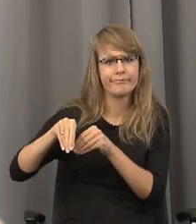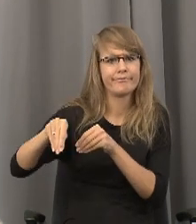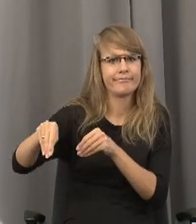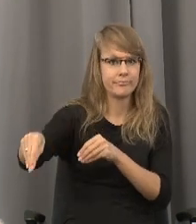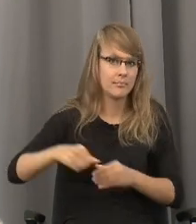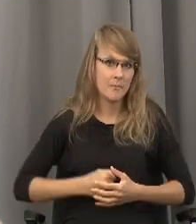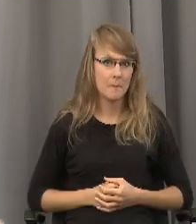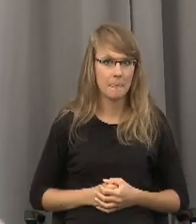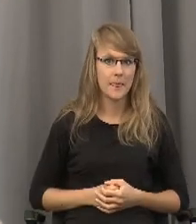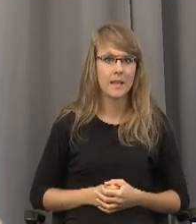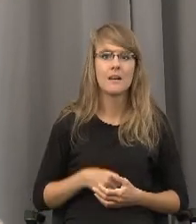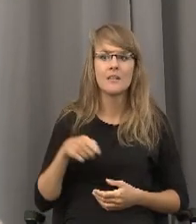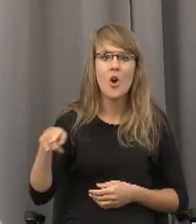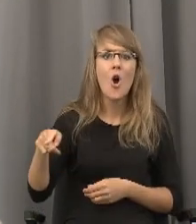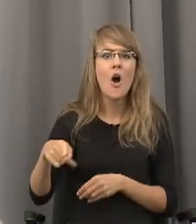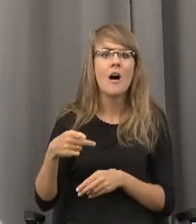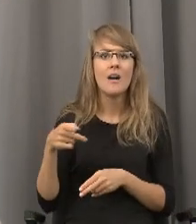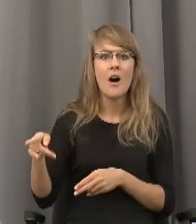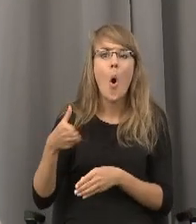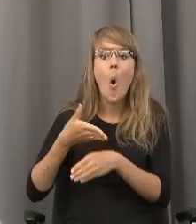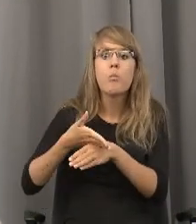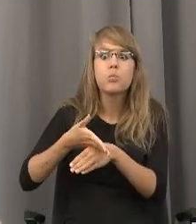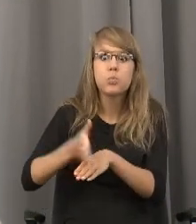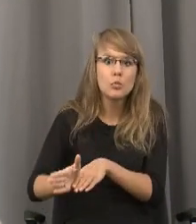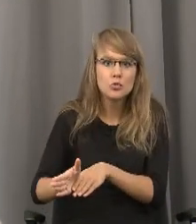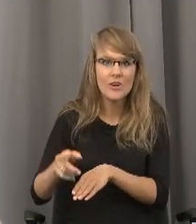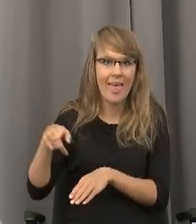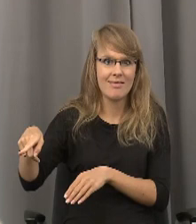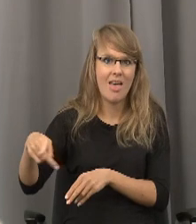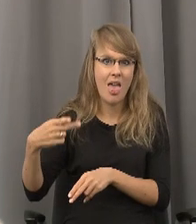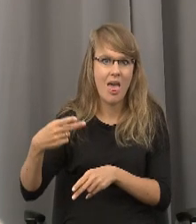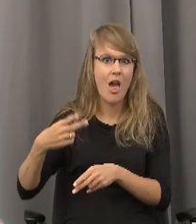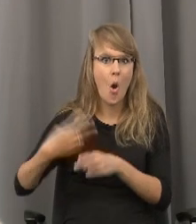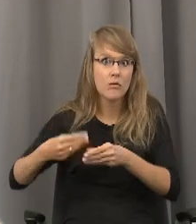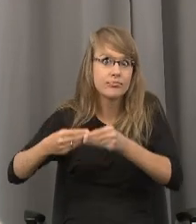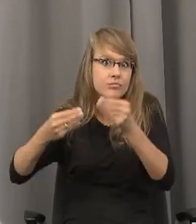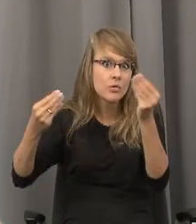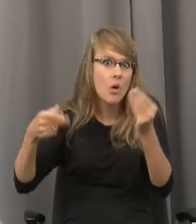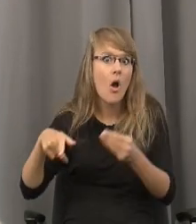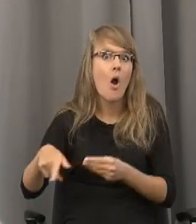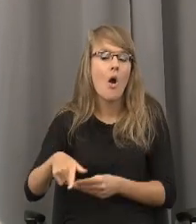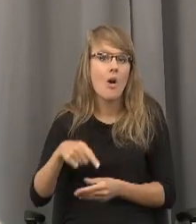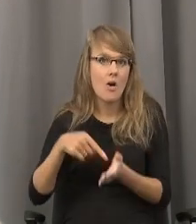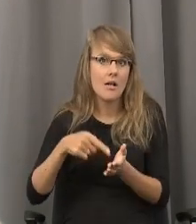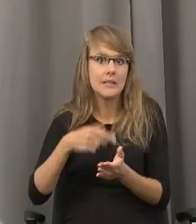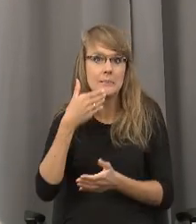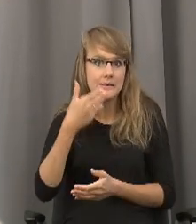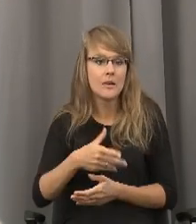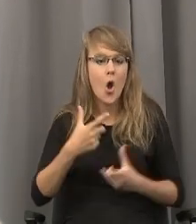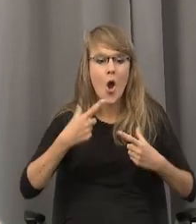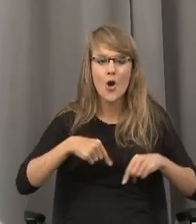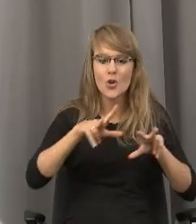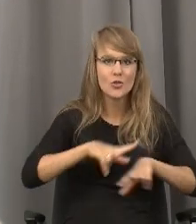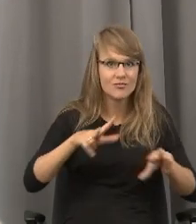sposób liczenia. Opóźnienie demencji to jest także na przykład mniejszy zakres zaangażowania osób